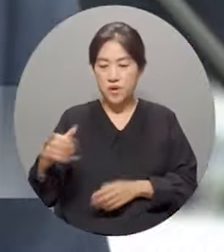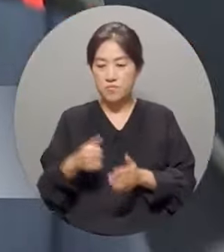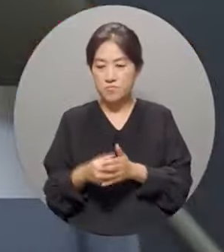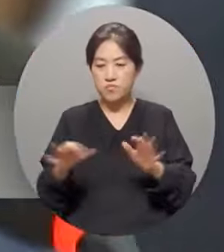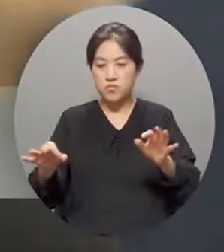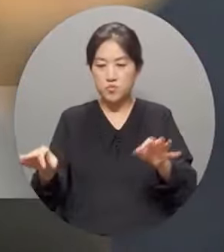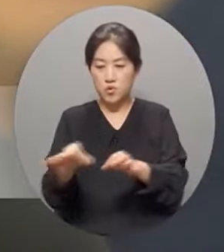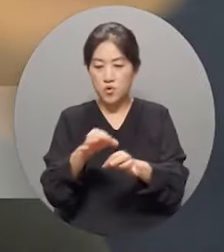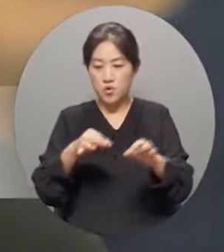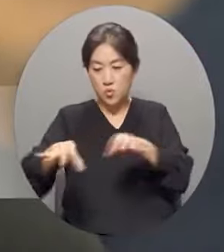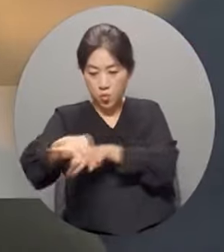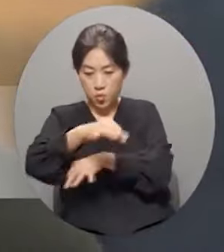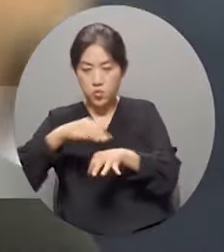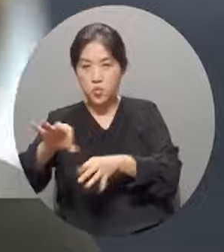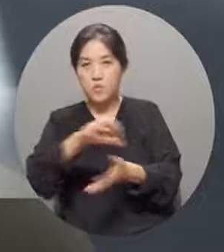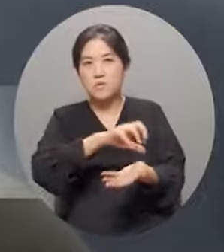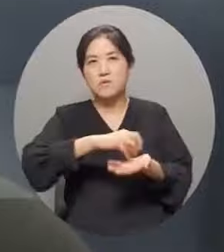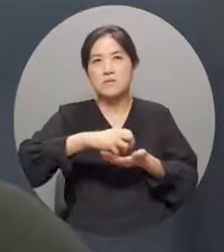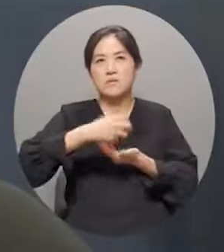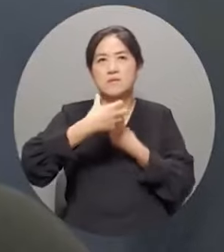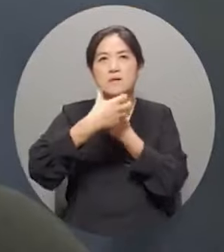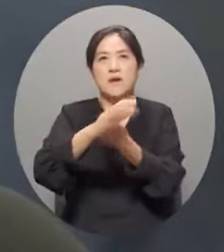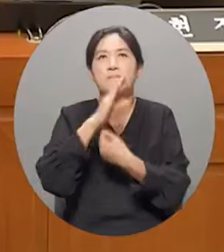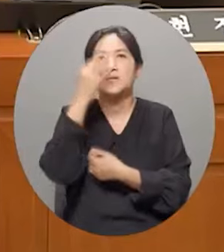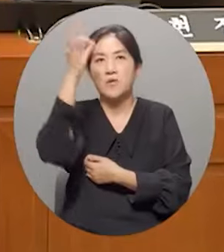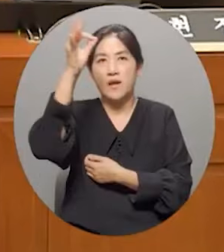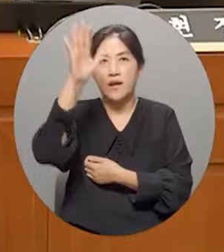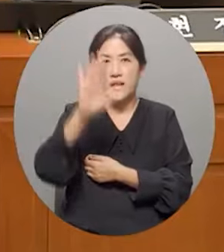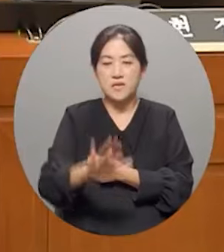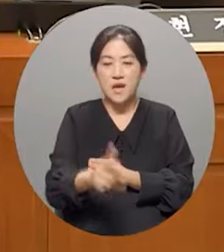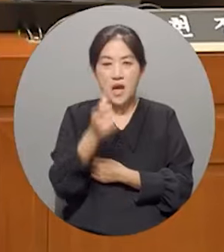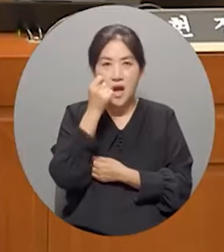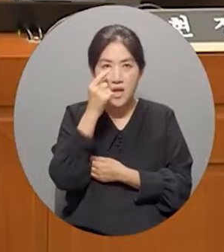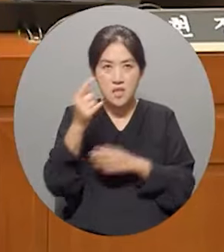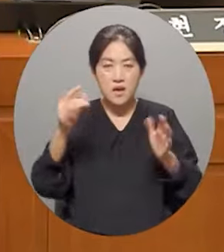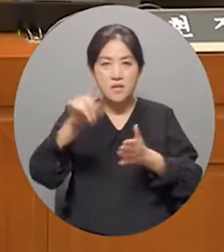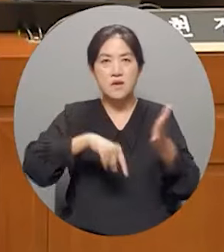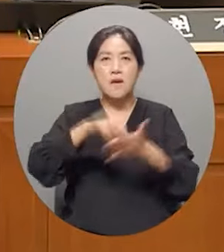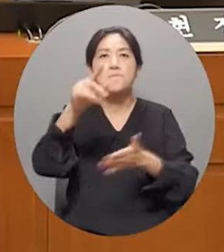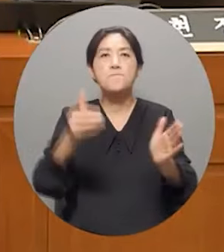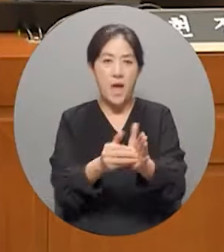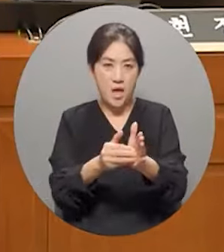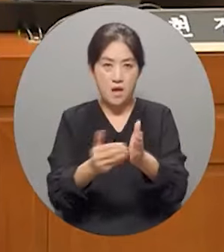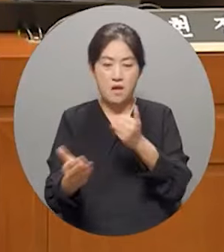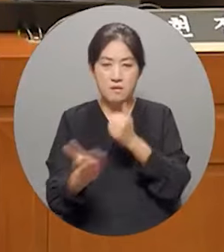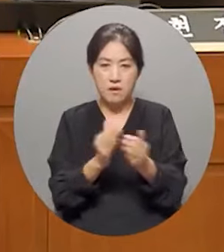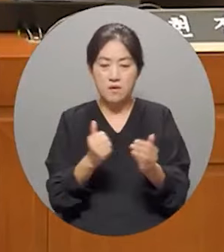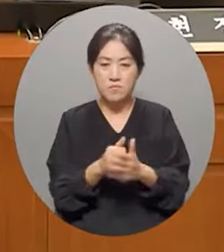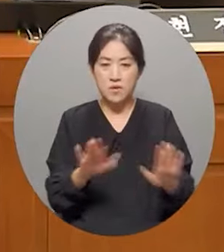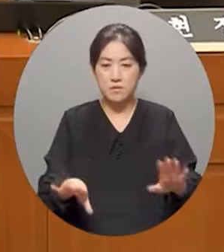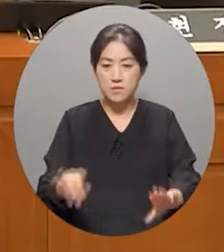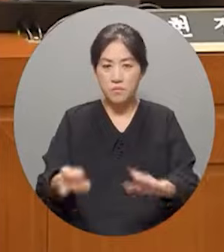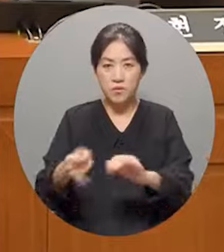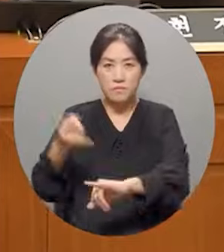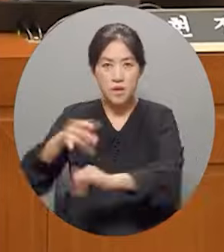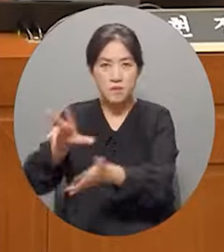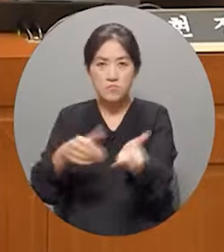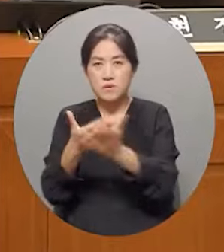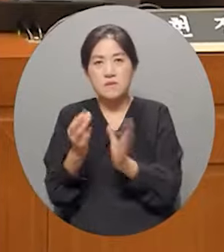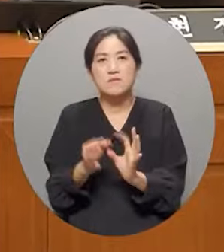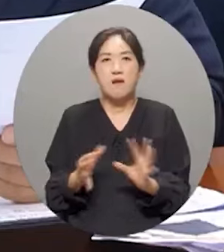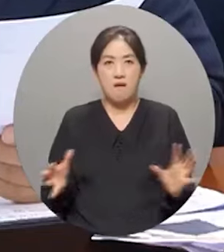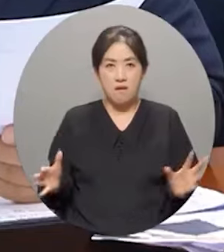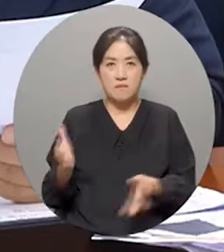가져다 쓴 사실도 인정했습니다. 다만 한 달 만에 갚아 이번 정산 지연과 무관하다고